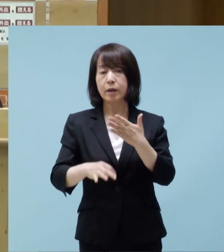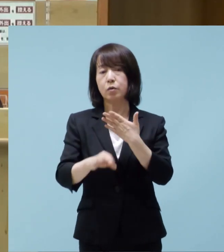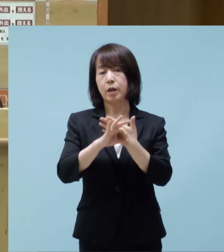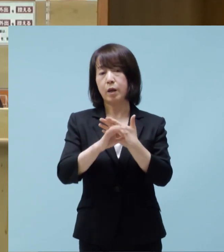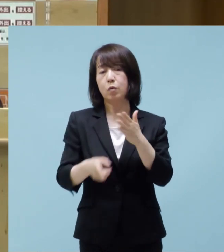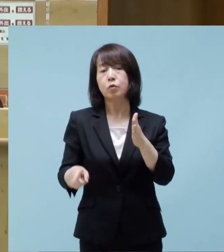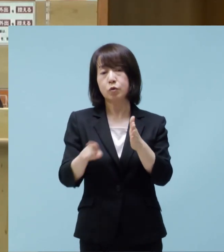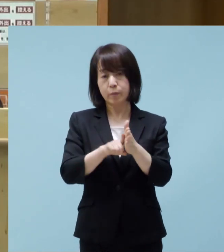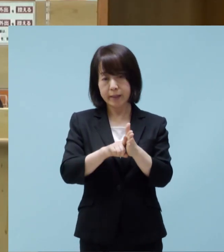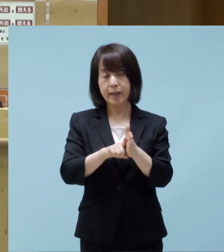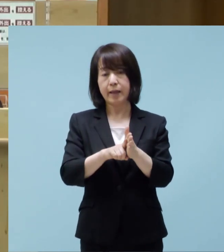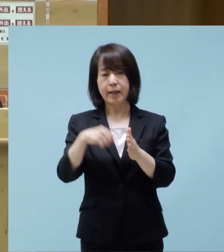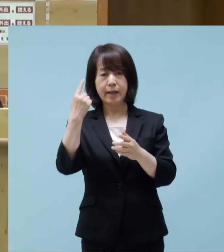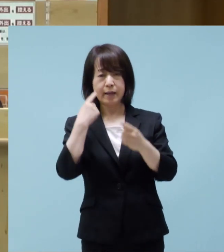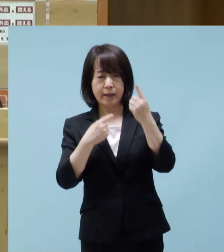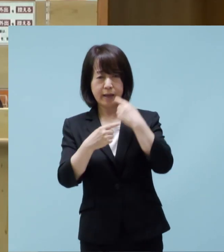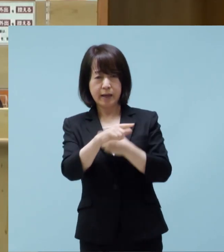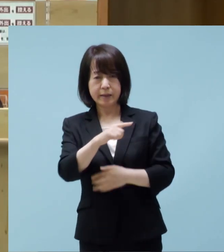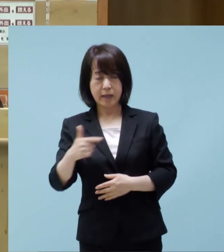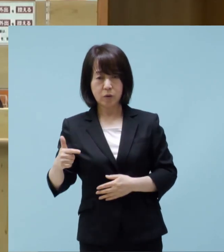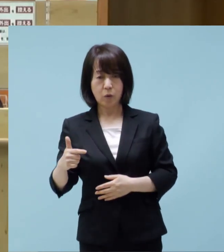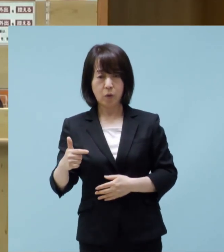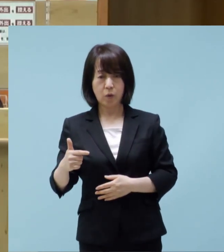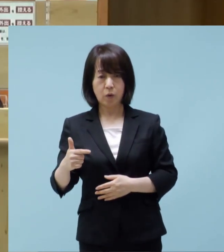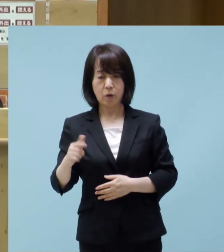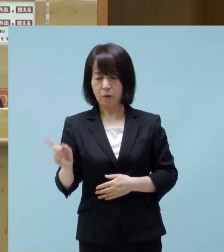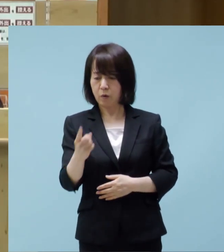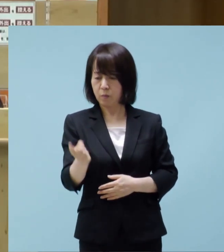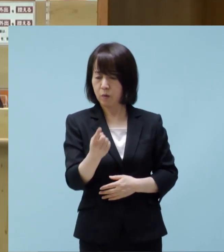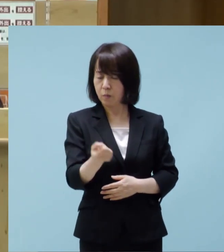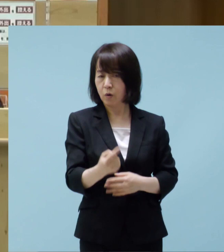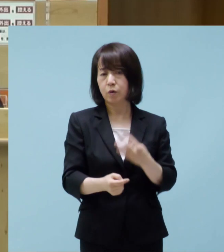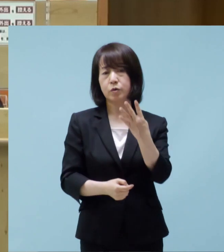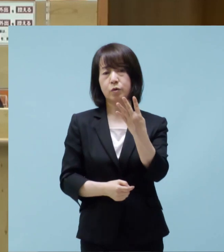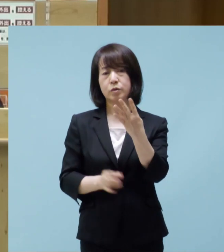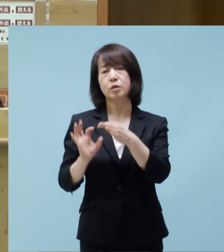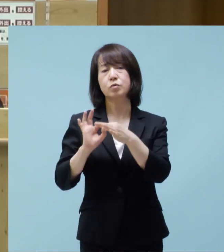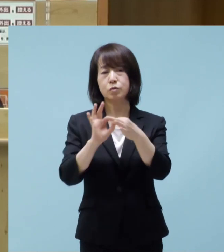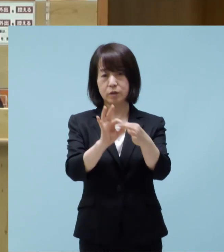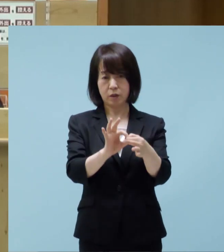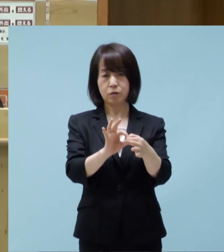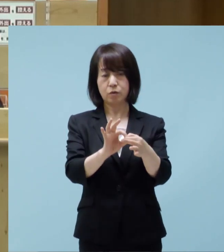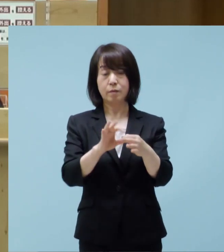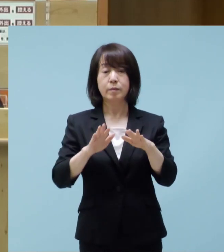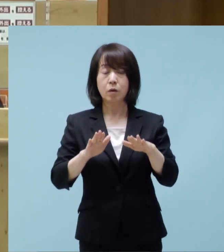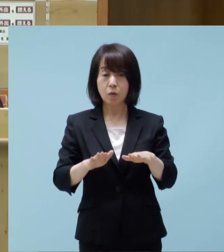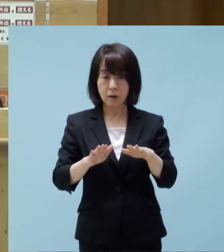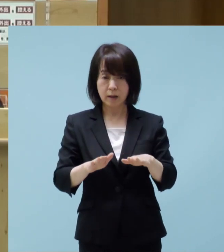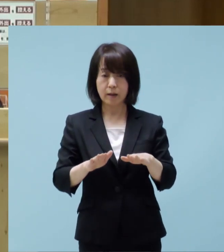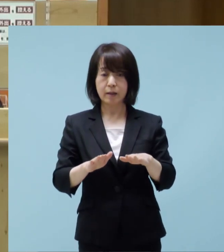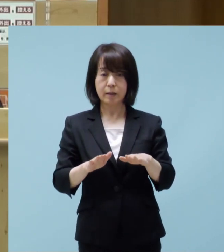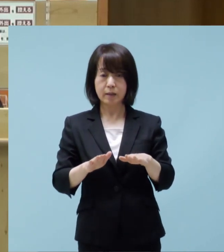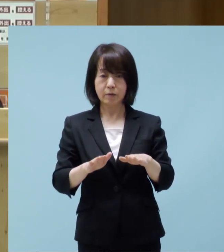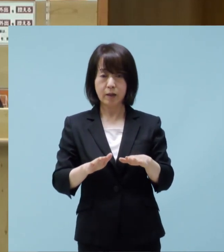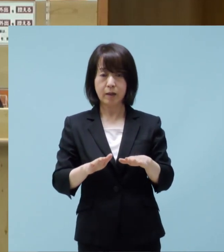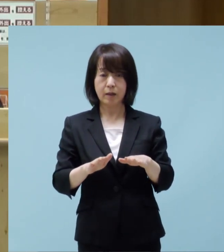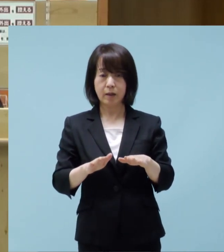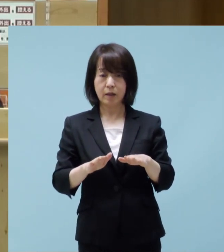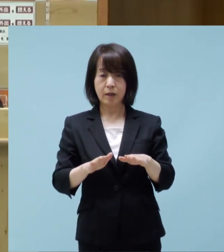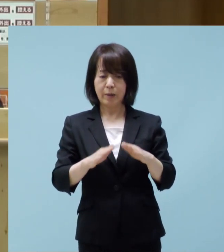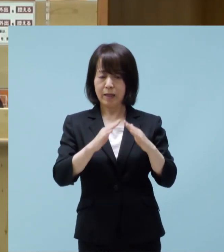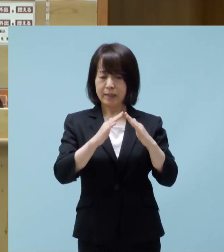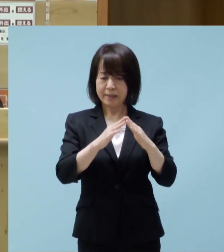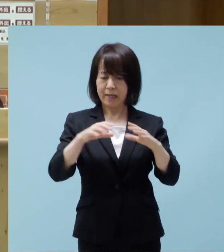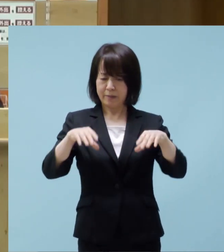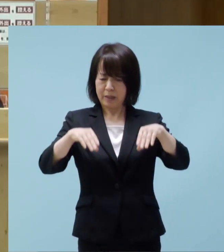が4件続いているという状況がありますので、今回は、こういった住宅が密集する市街地ということ